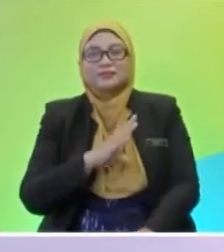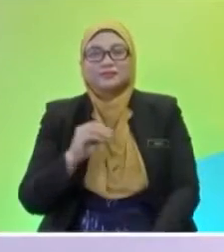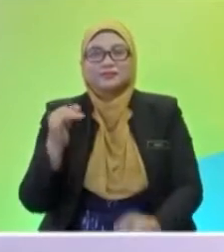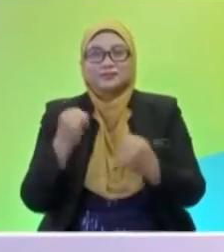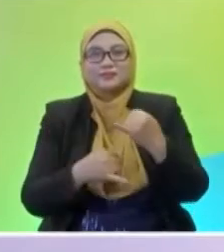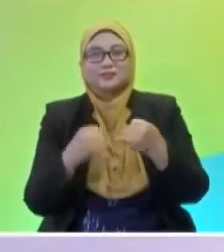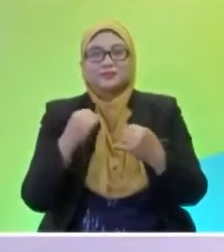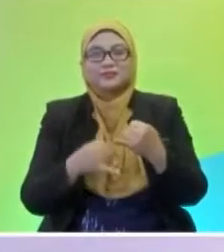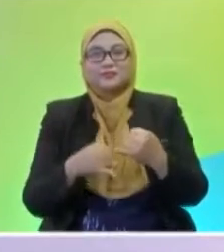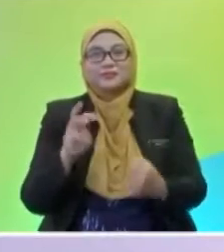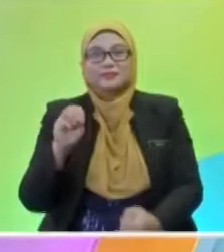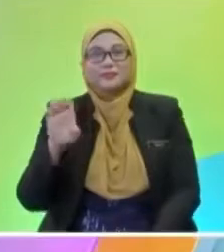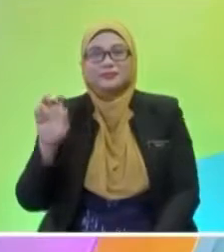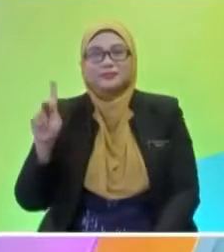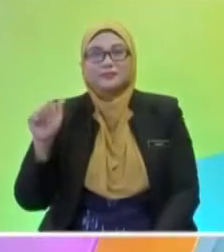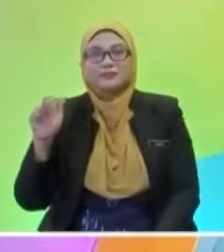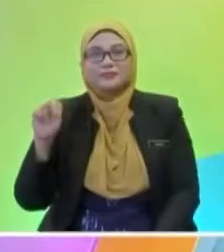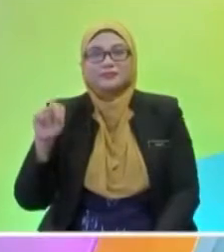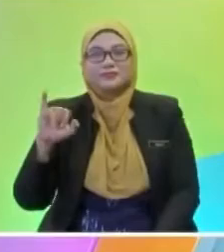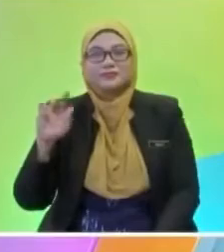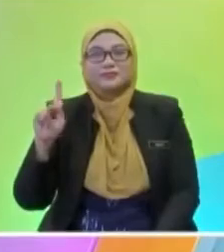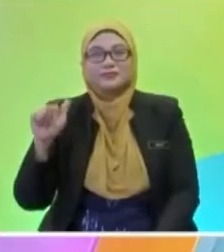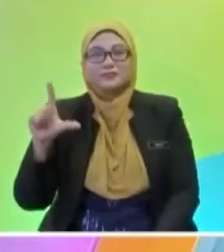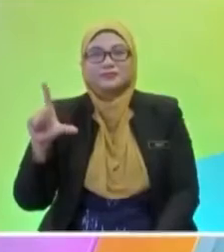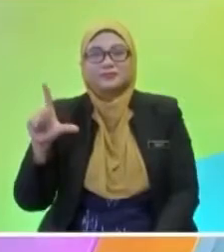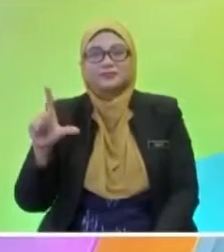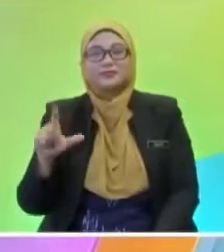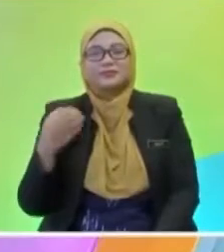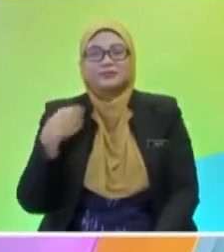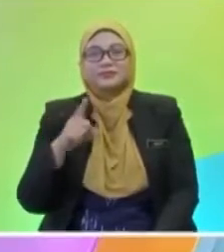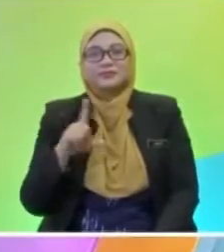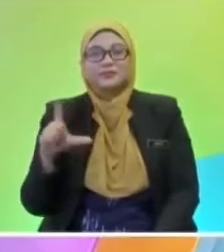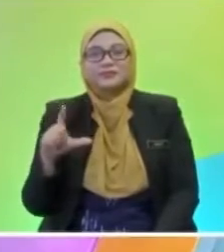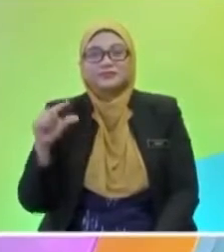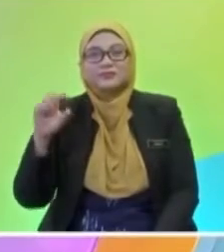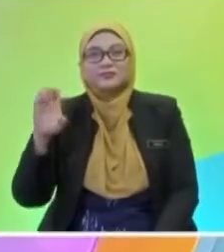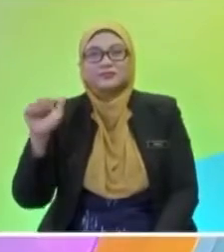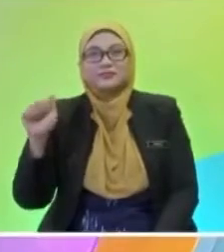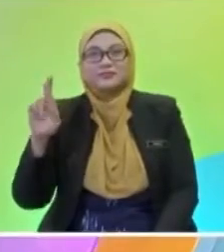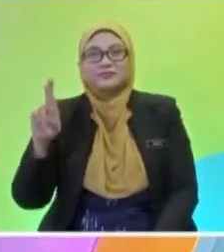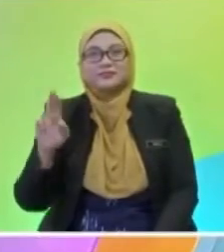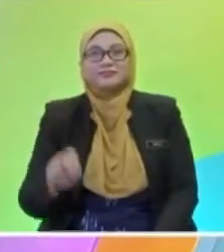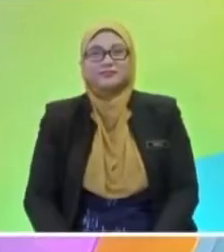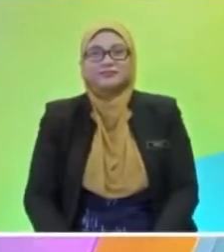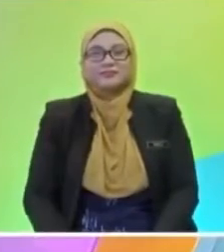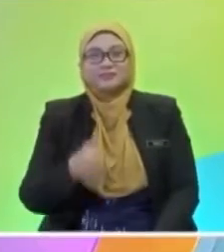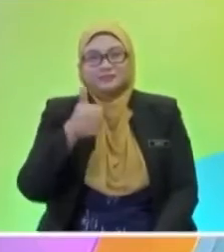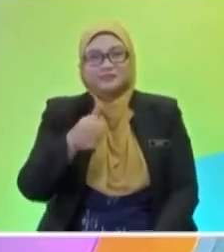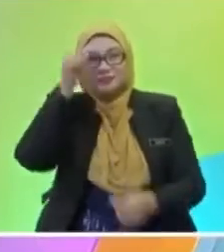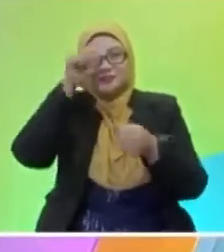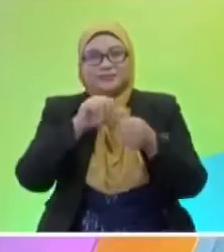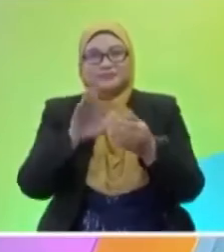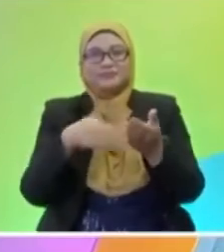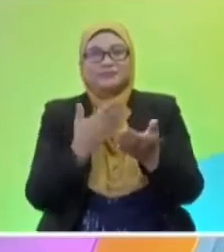sekali ialah mechanical gear. Gear, betul. Baguslah Syafiqah. Syafiqah ingat semua. Cikgu ajar mesti ingat. Okey, selesai yang